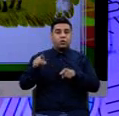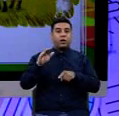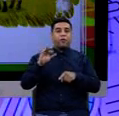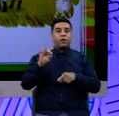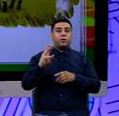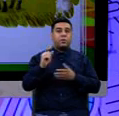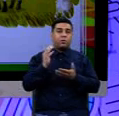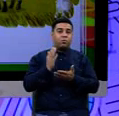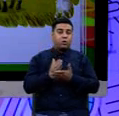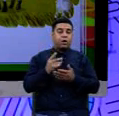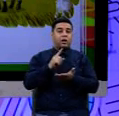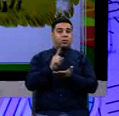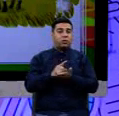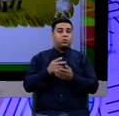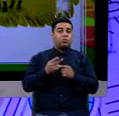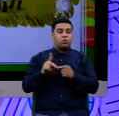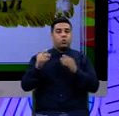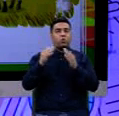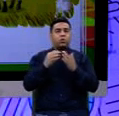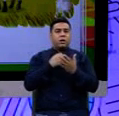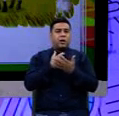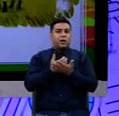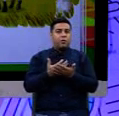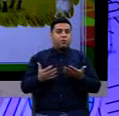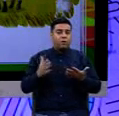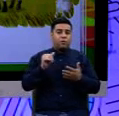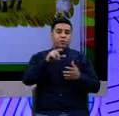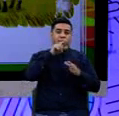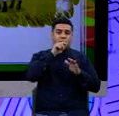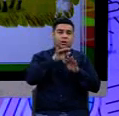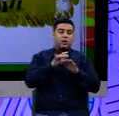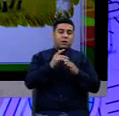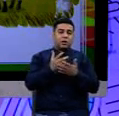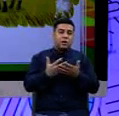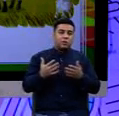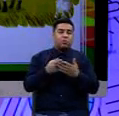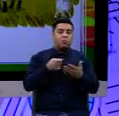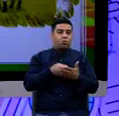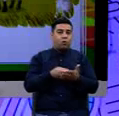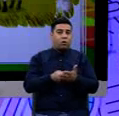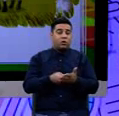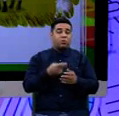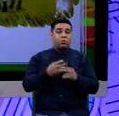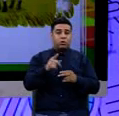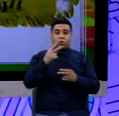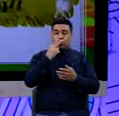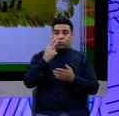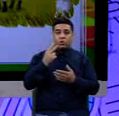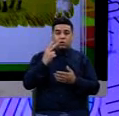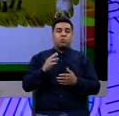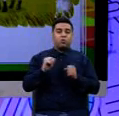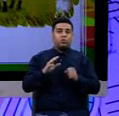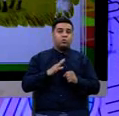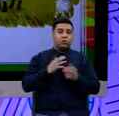kerak. Albatta, u yerda uy hayvonlari va parrandalar boqiladi. Buni kuzatgan bo'lsangiz